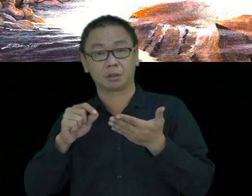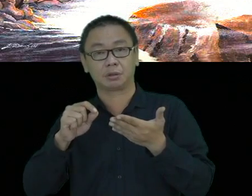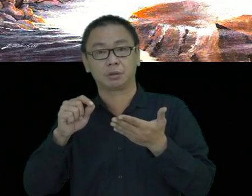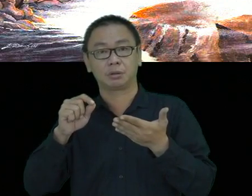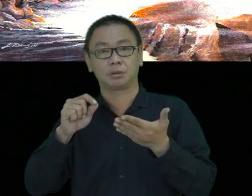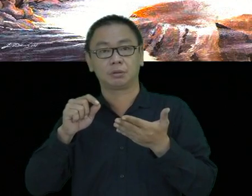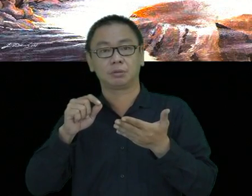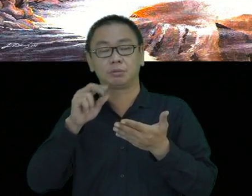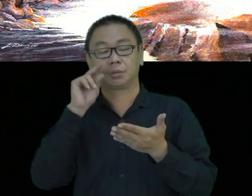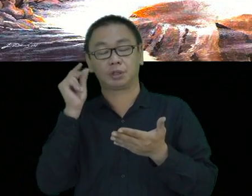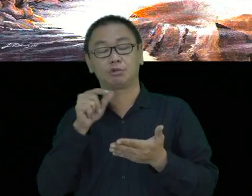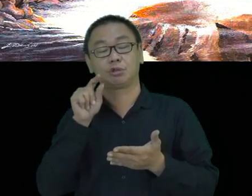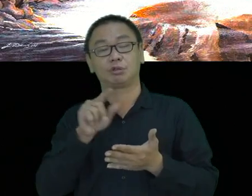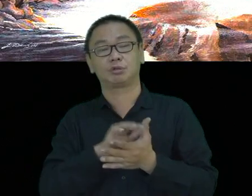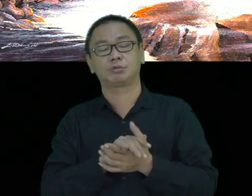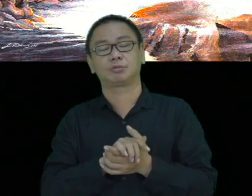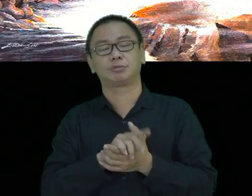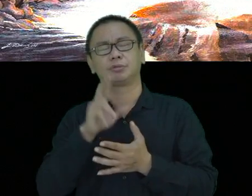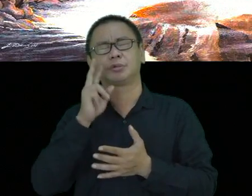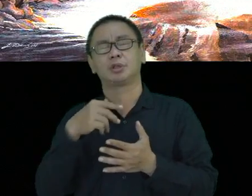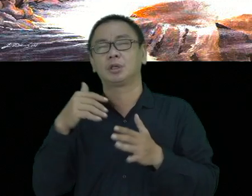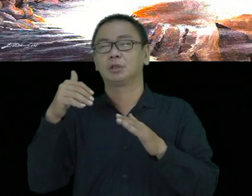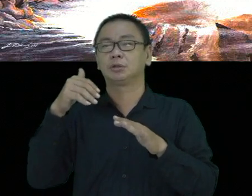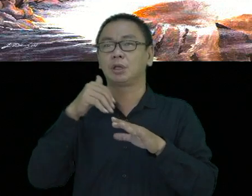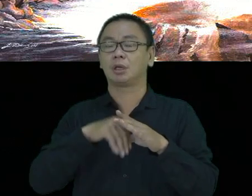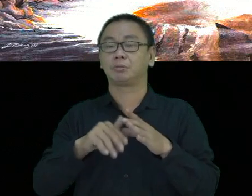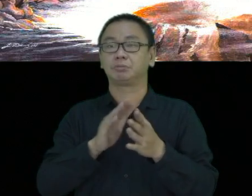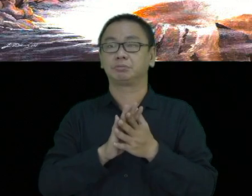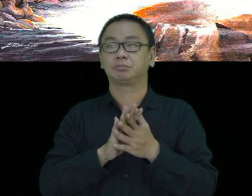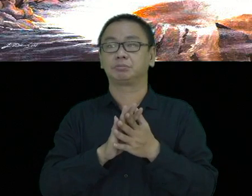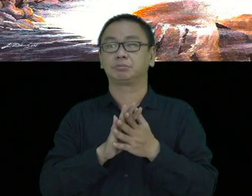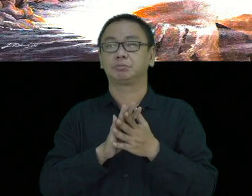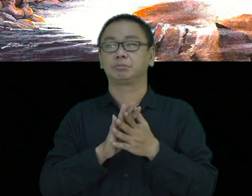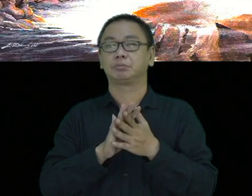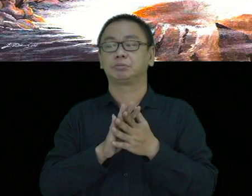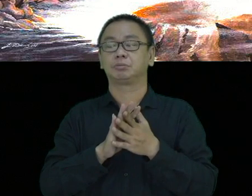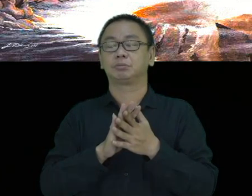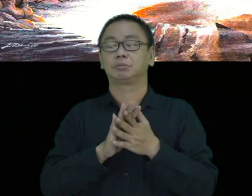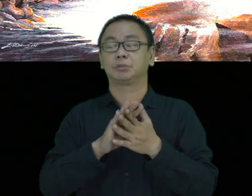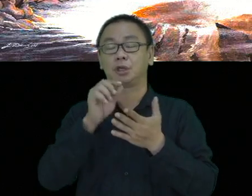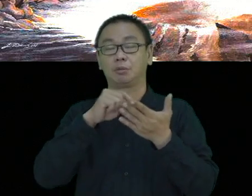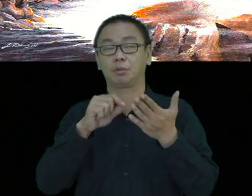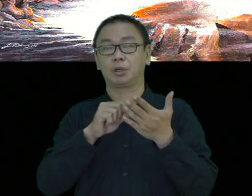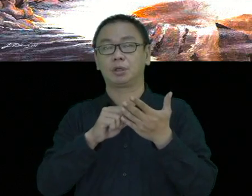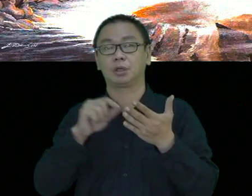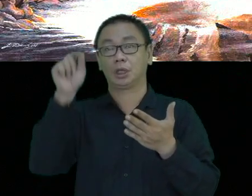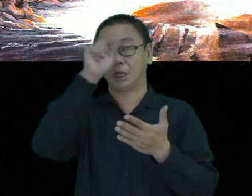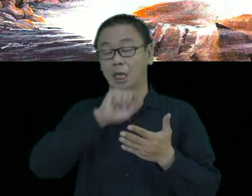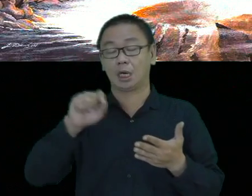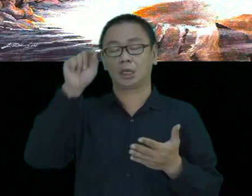Ya, jadi saudara, di dalam gambar lingkaran ini adalah apa